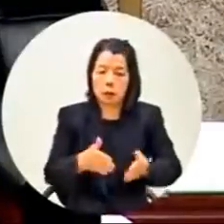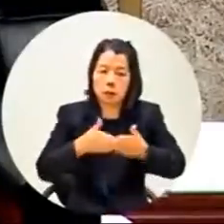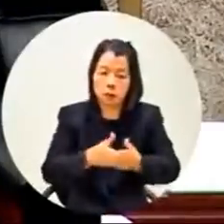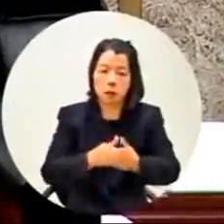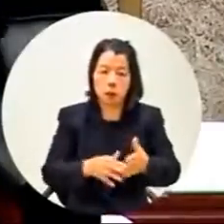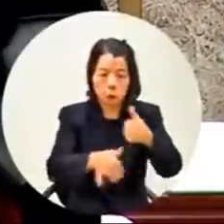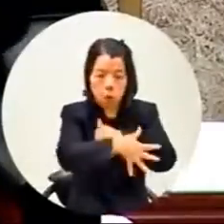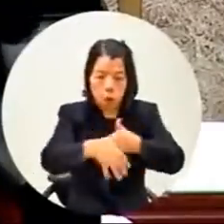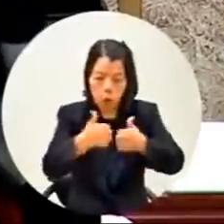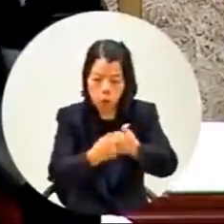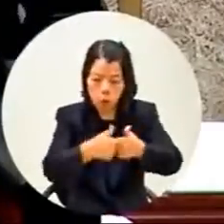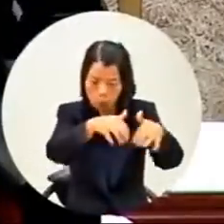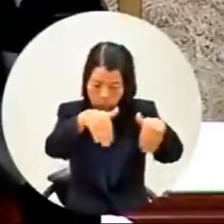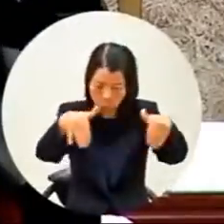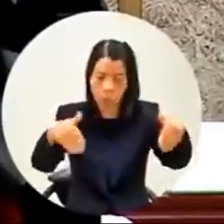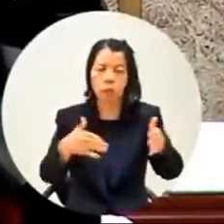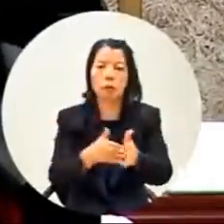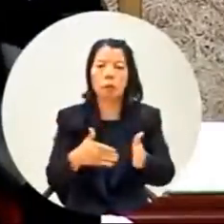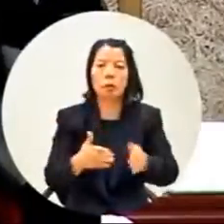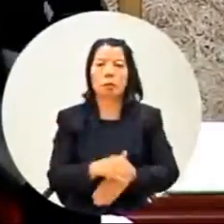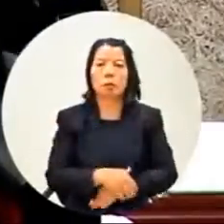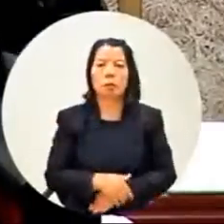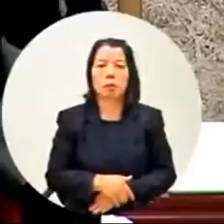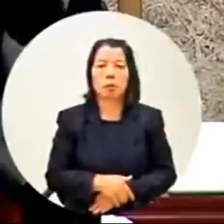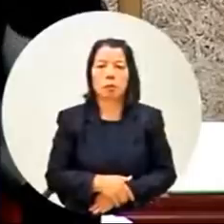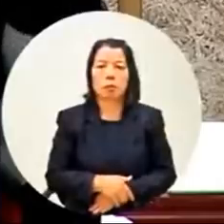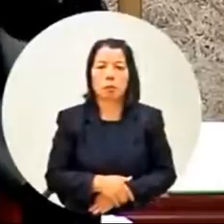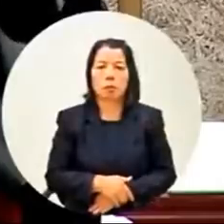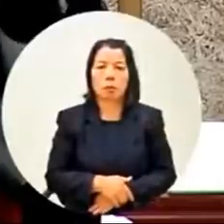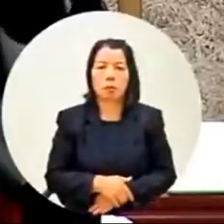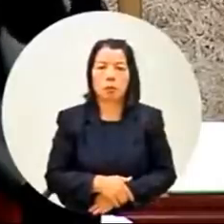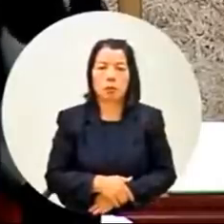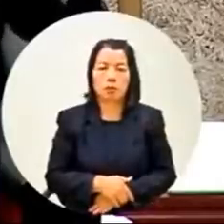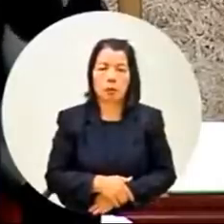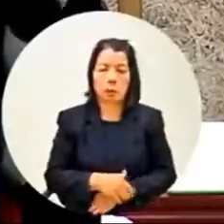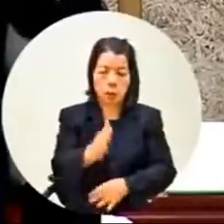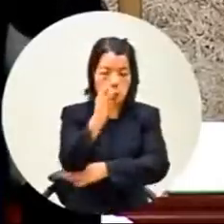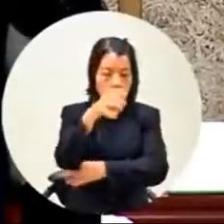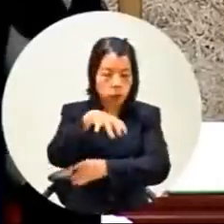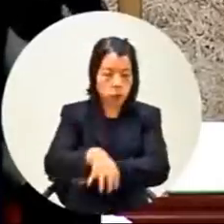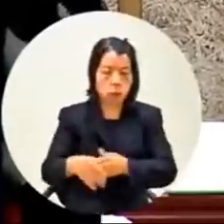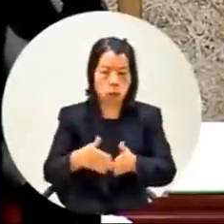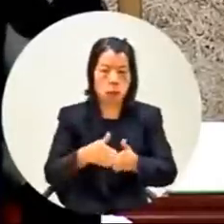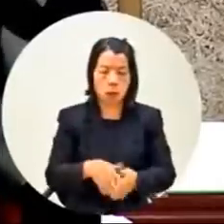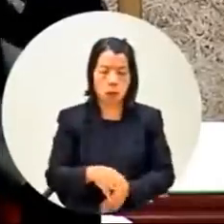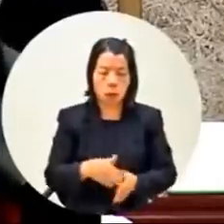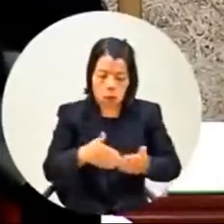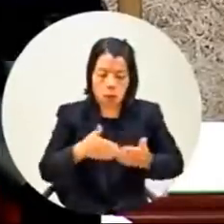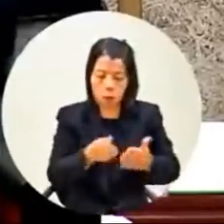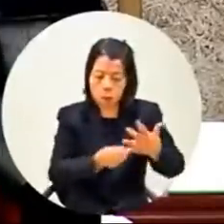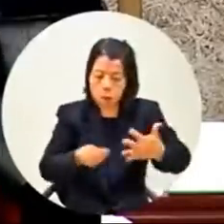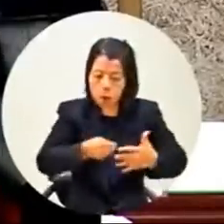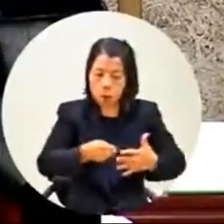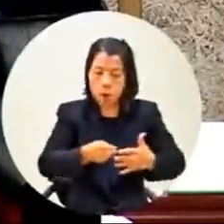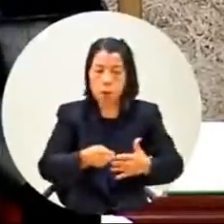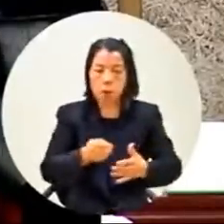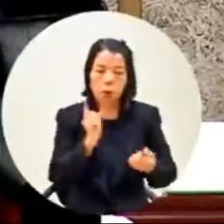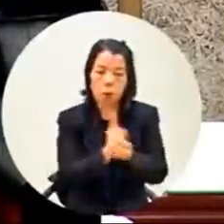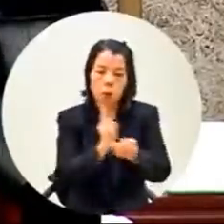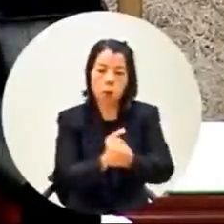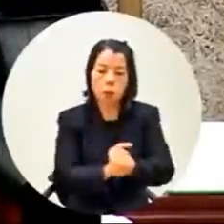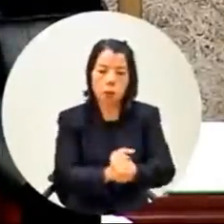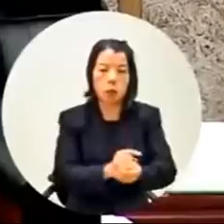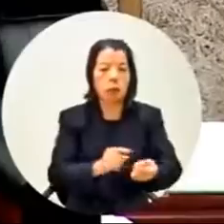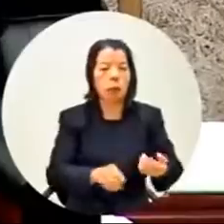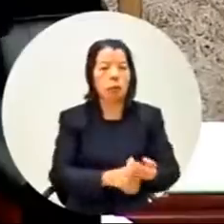员会，但是局内认府内认为必须要层级高一点，对外聘的委员也